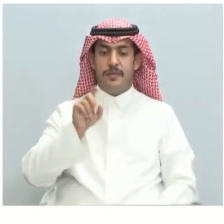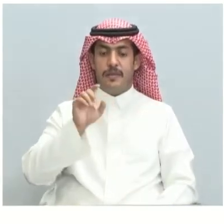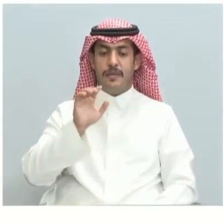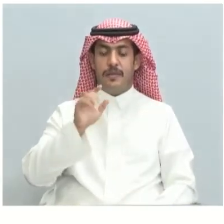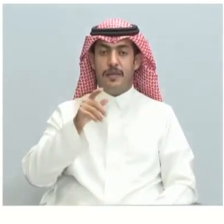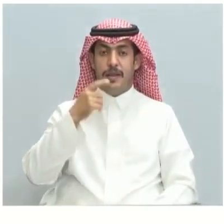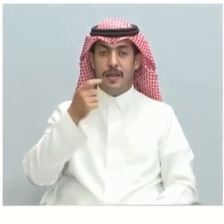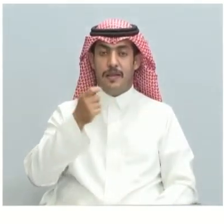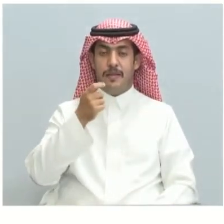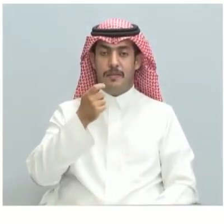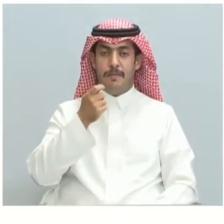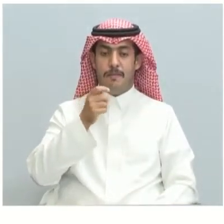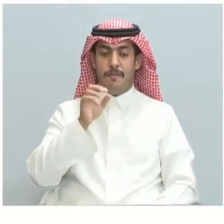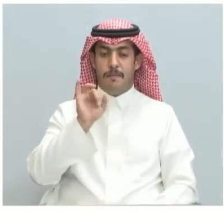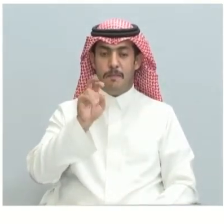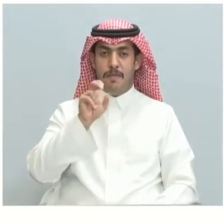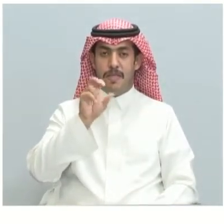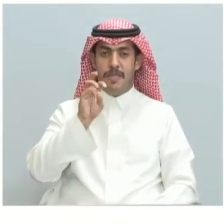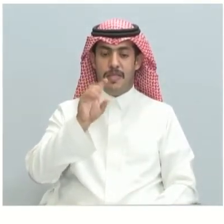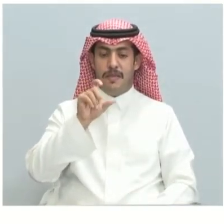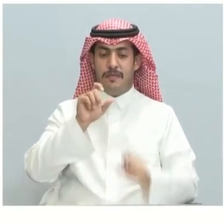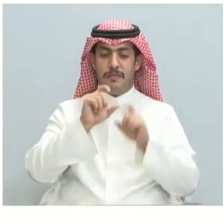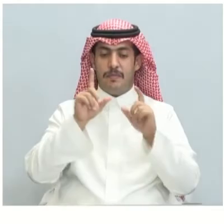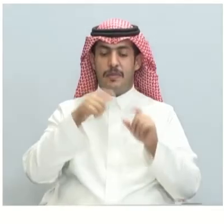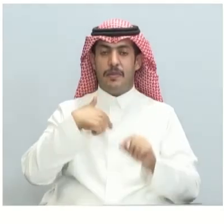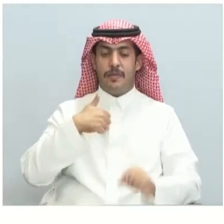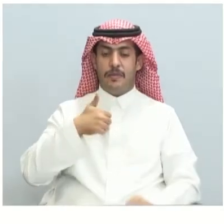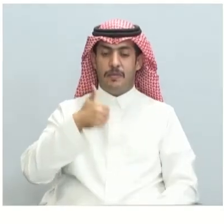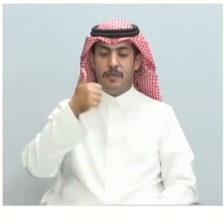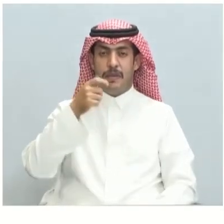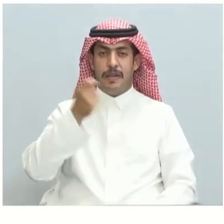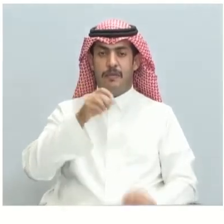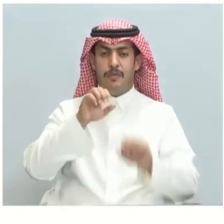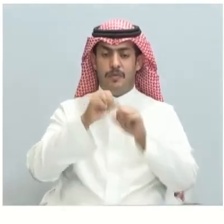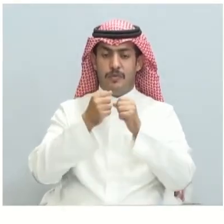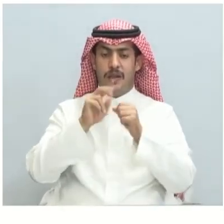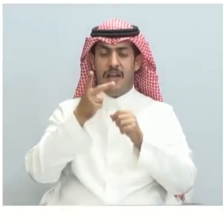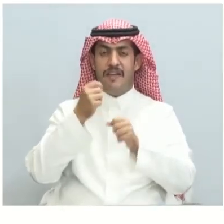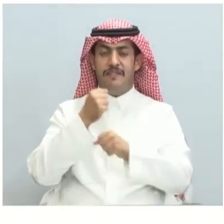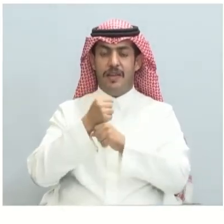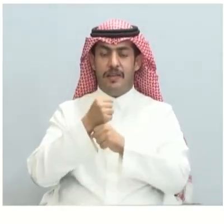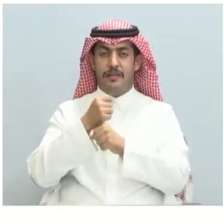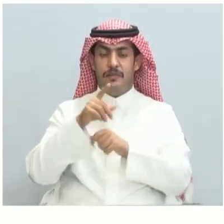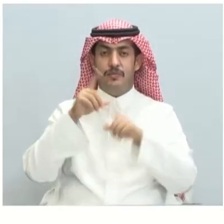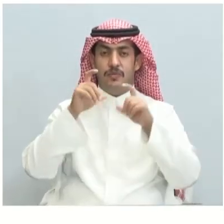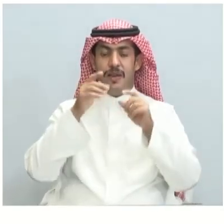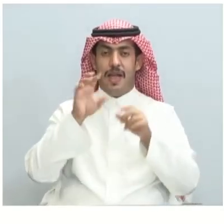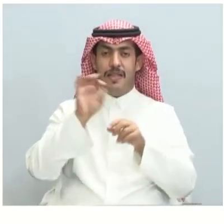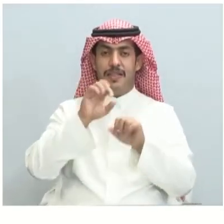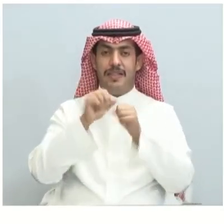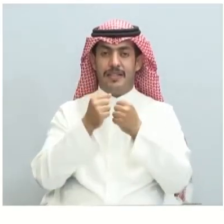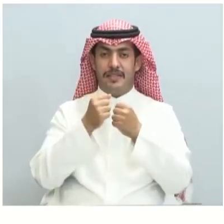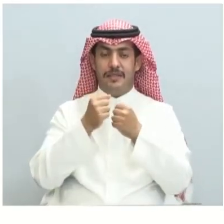التالي وقبل المثال نقرا هذا الايضاح يمكن ايضا كتابه الكسور غير الفعليه في صوره اعداد